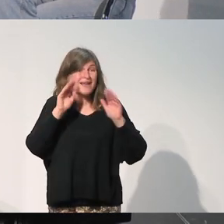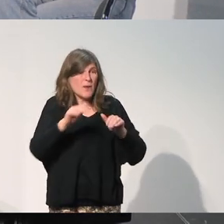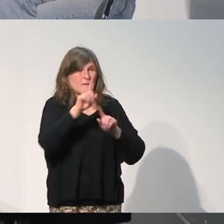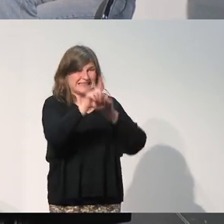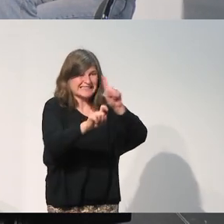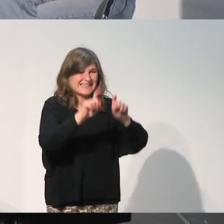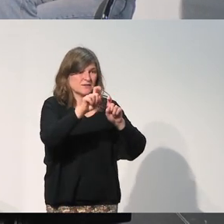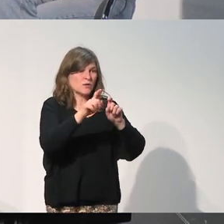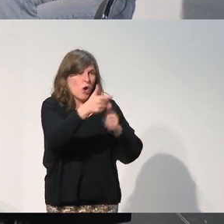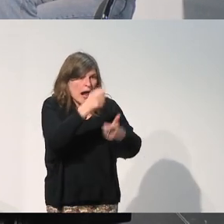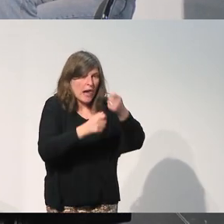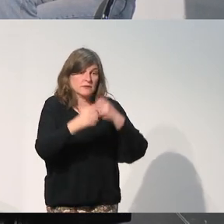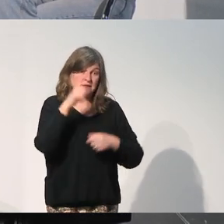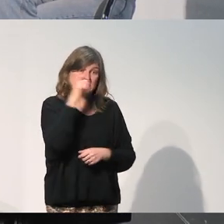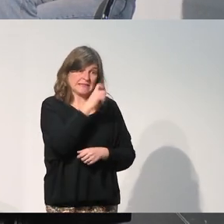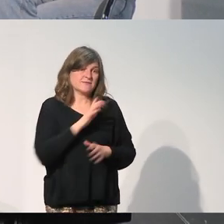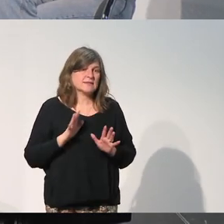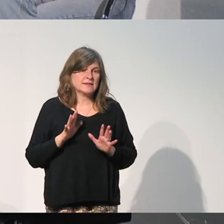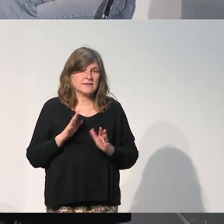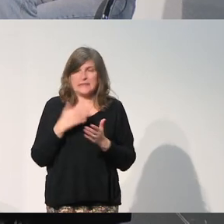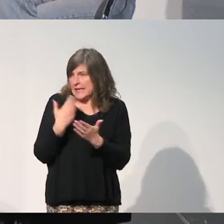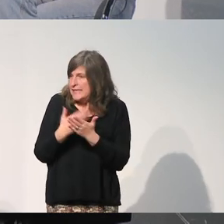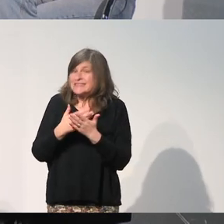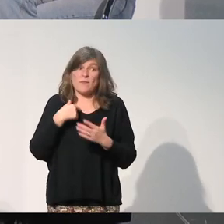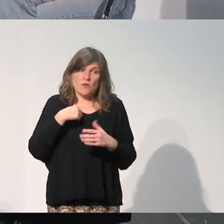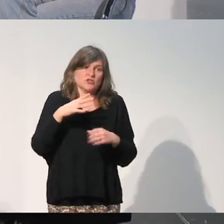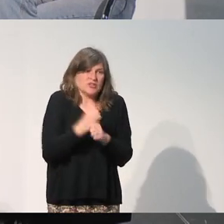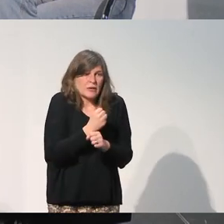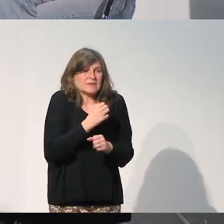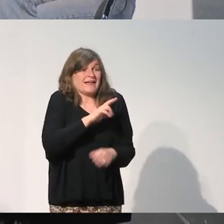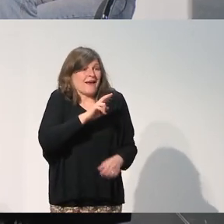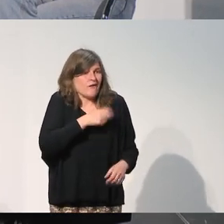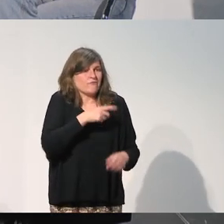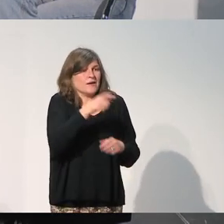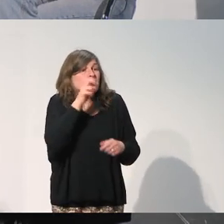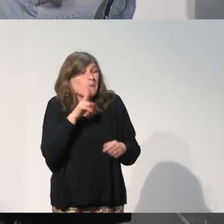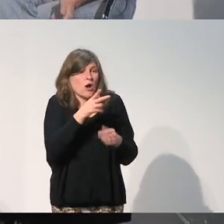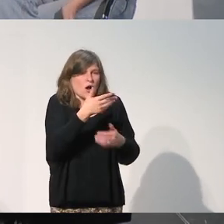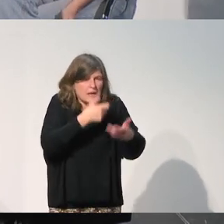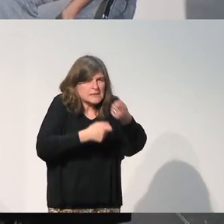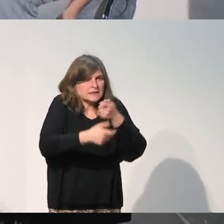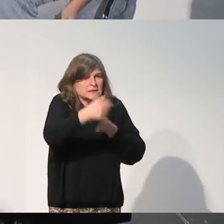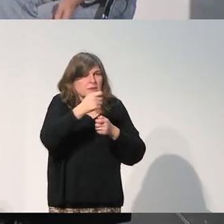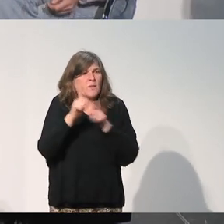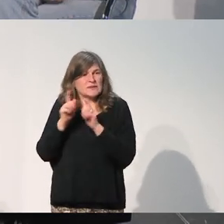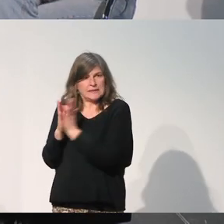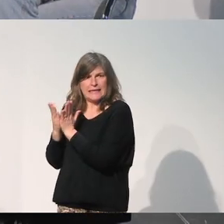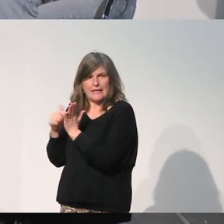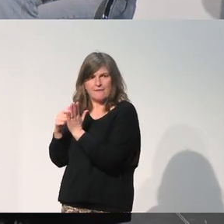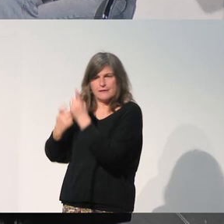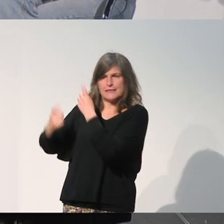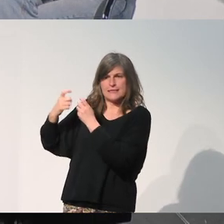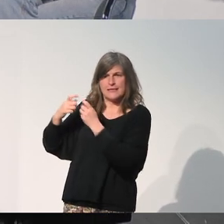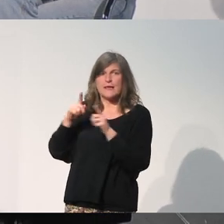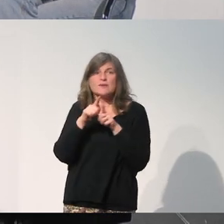tirer quelques mots. Et donc voilà, j'ai réussi avec mes parents à leur faire parler, j'ai réussi à raconter des choses à travers ce que je découvrais dans des livres, mais il y avait ces silences et